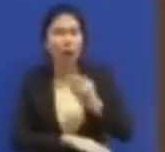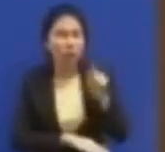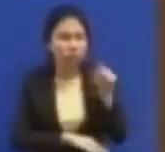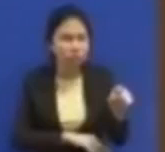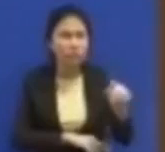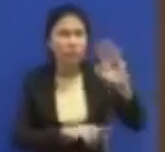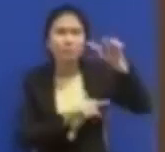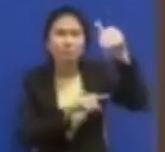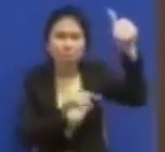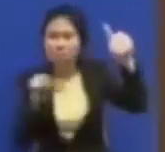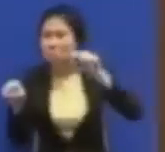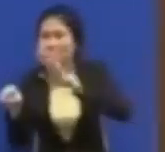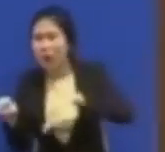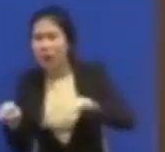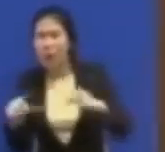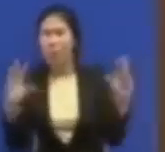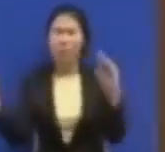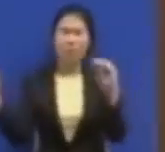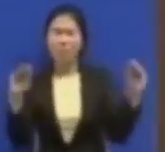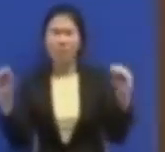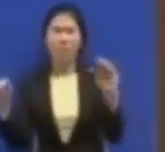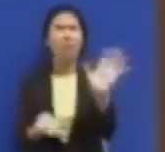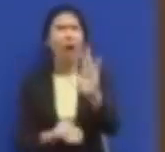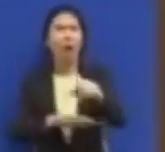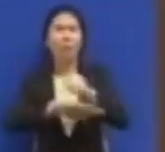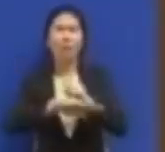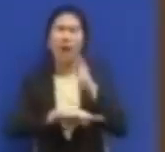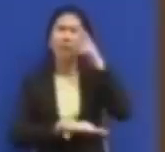นละทีได้ไหมครับ รู้สึกสภาจะวุ่นวาย